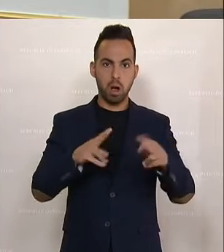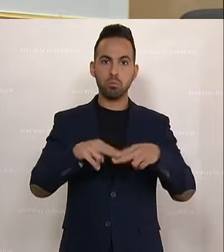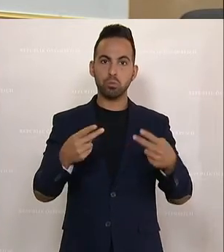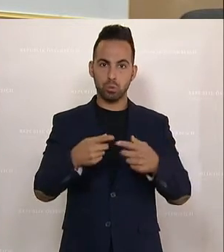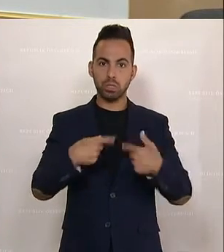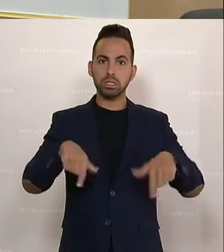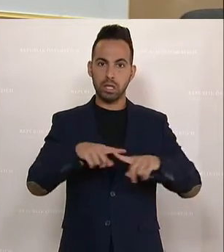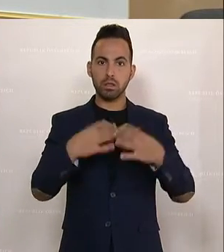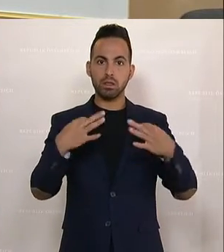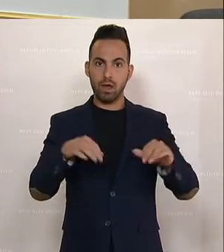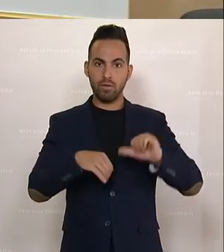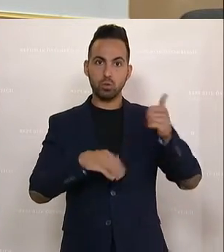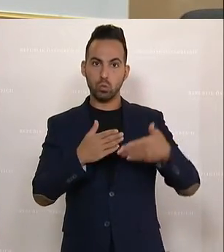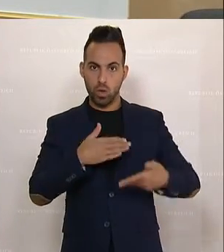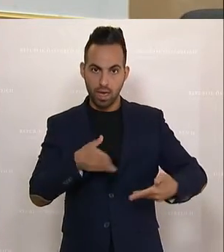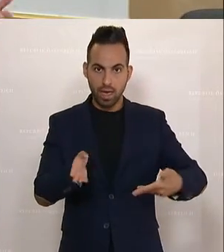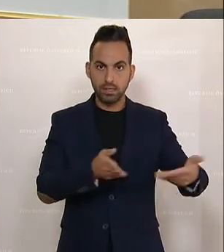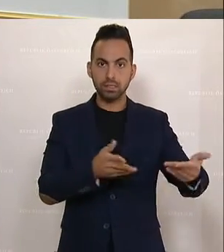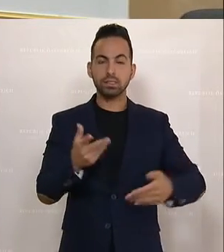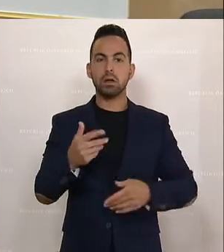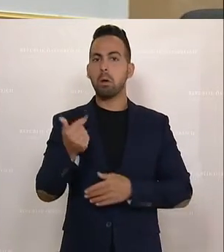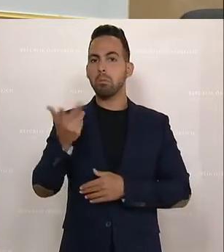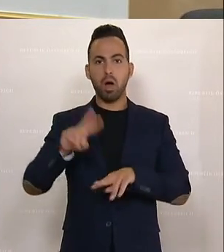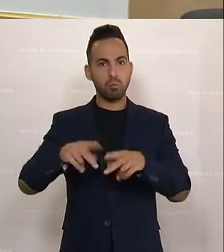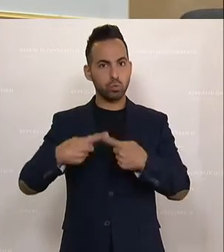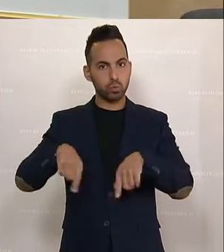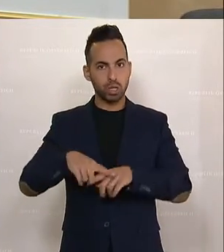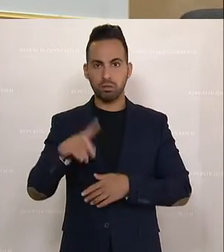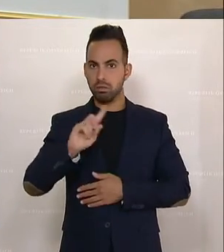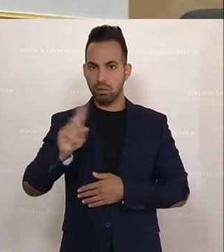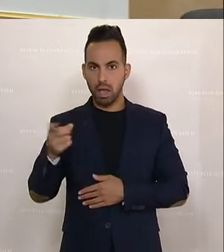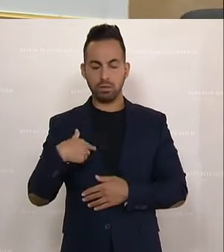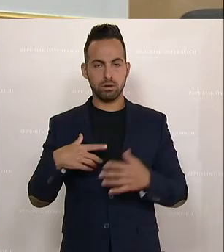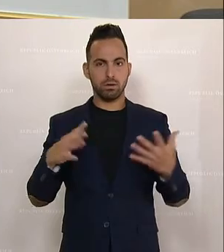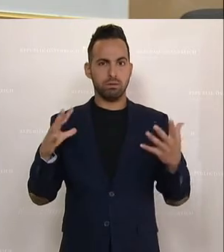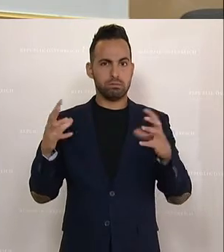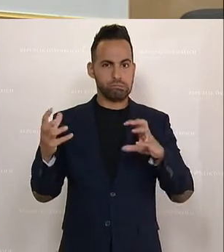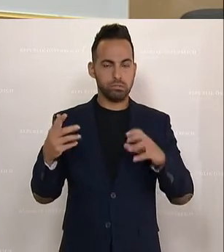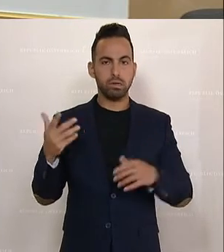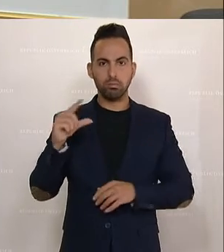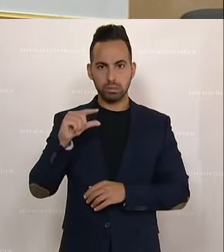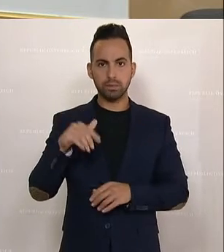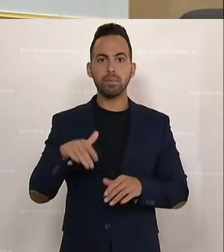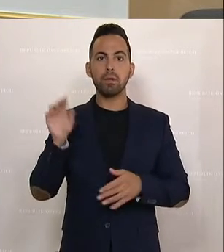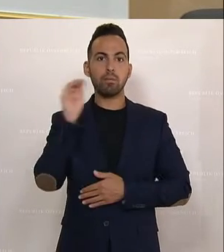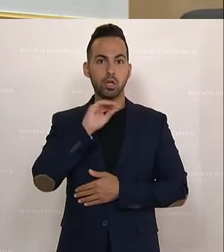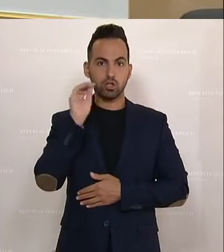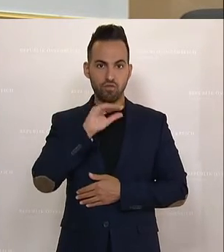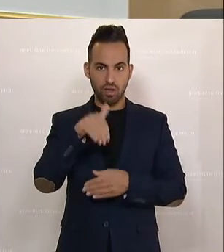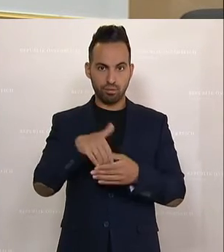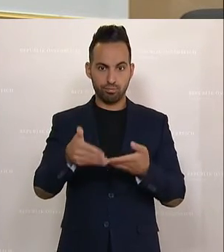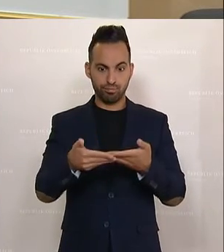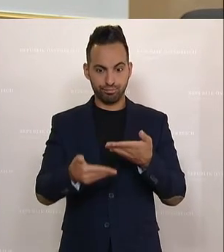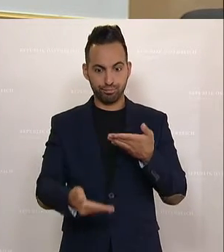anderen Bundesländern nicht vorgezogen worden, was zu großem Unmut geführt hat. Die Beschwerden darüber